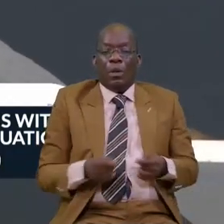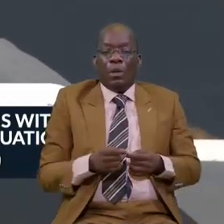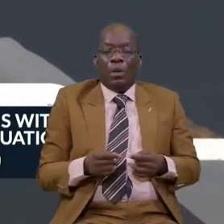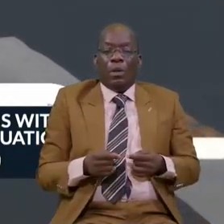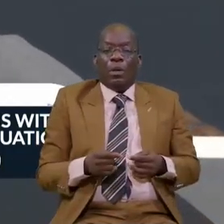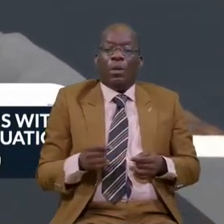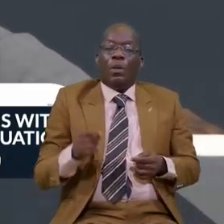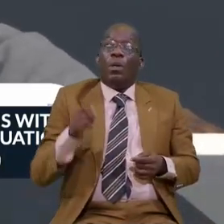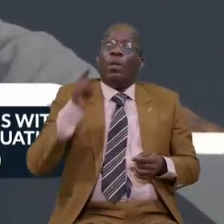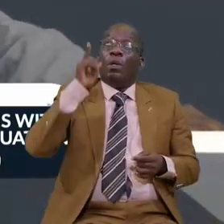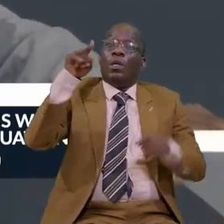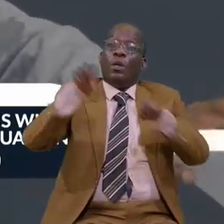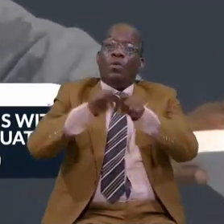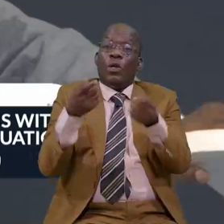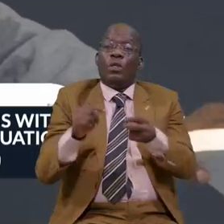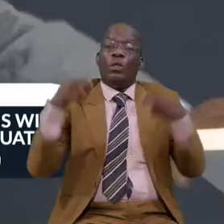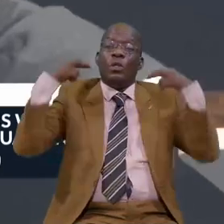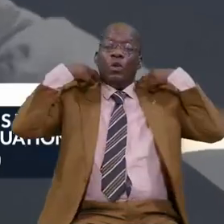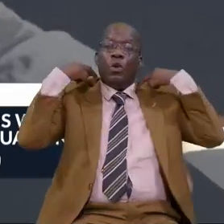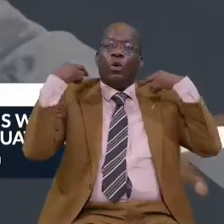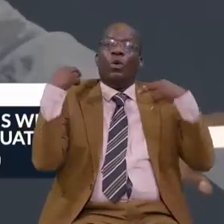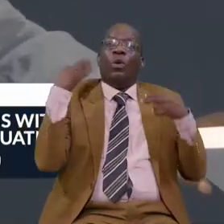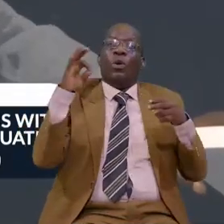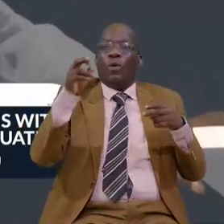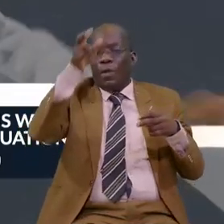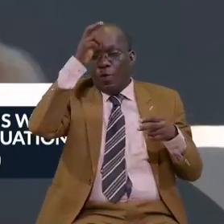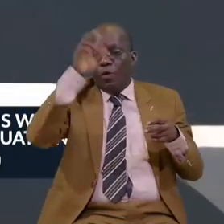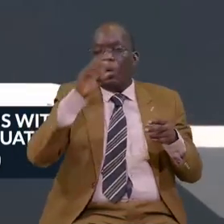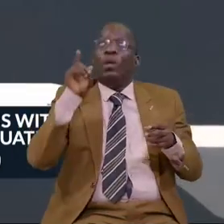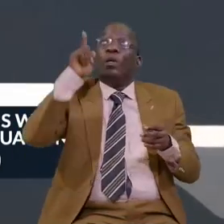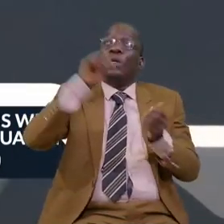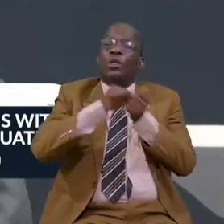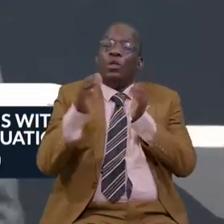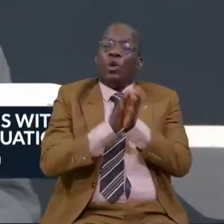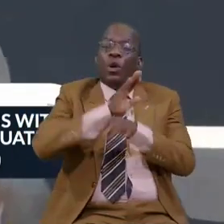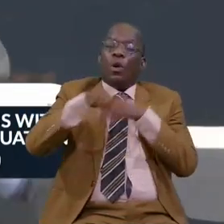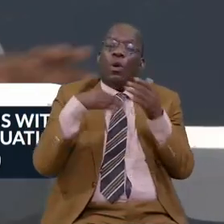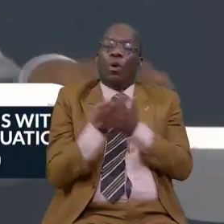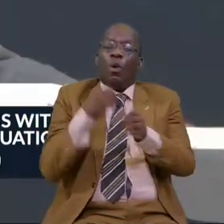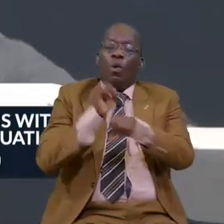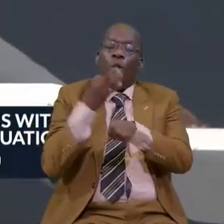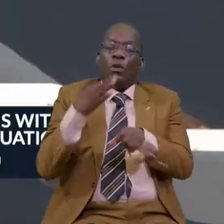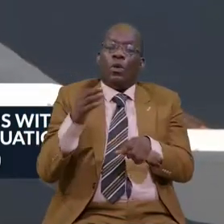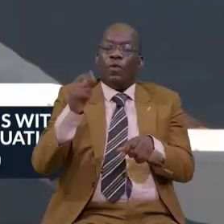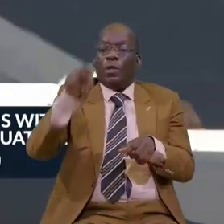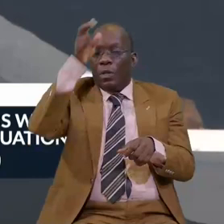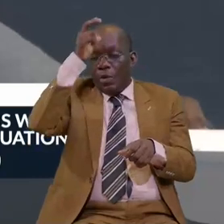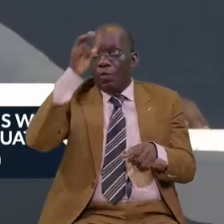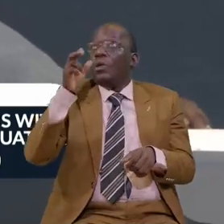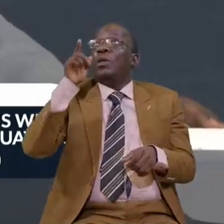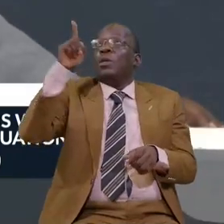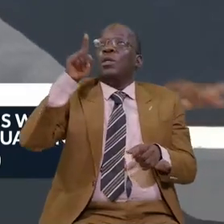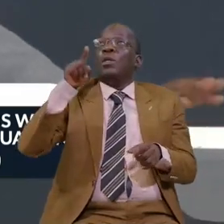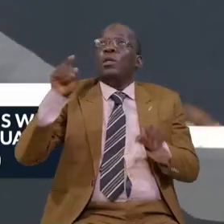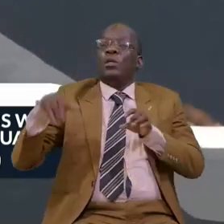du Saint-Esprit aujourd'hui. Il a brisé tous les jougs du diable et a détruit toutes les œuvres